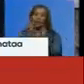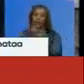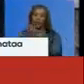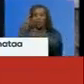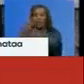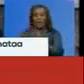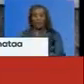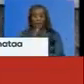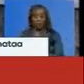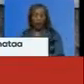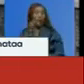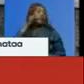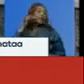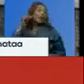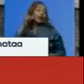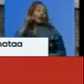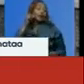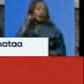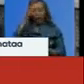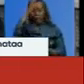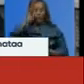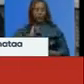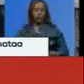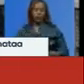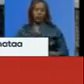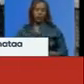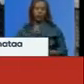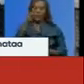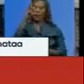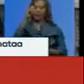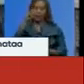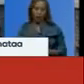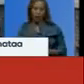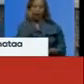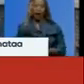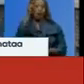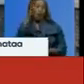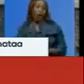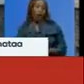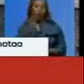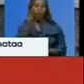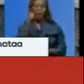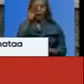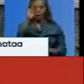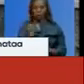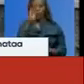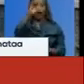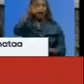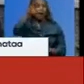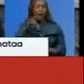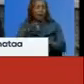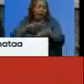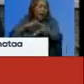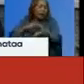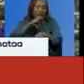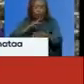ነው። ትላንት አባቶቻችን በመተማ ባዷ በማጨውና በካራማራ